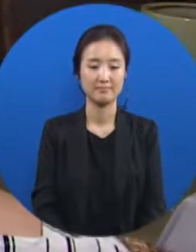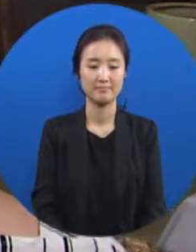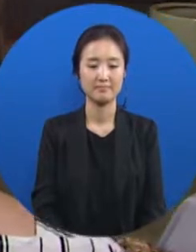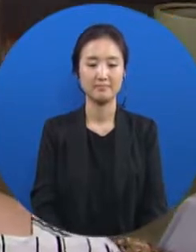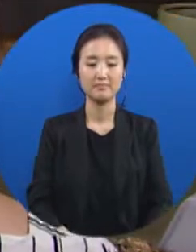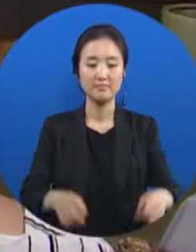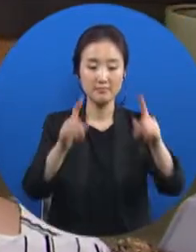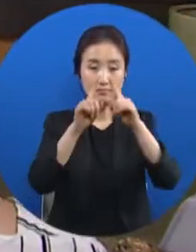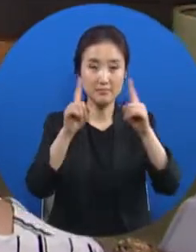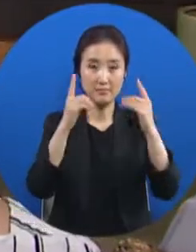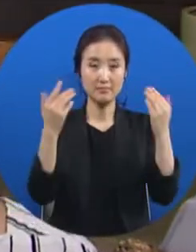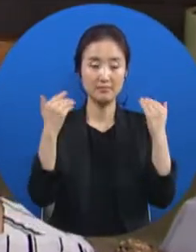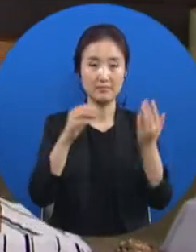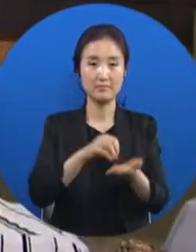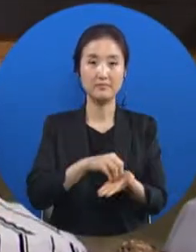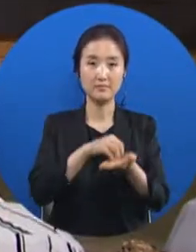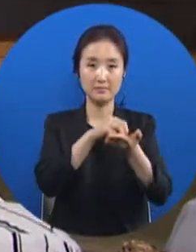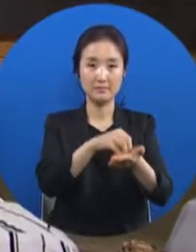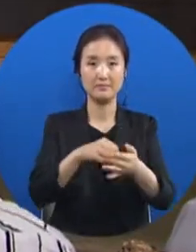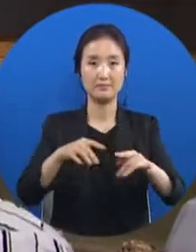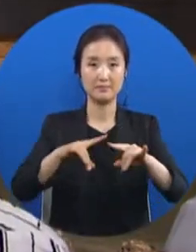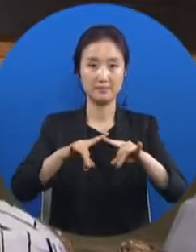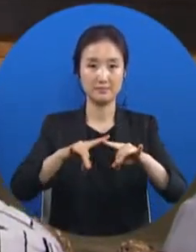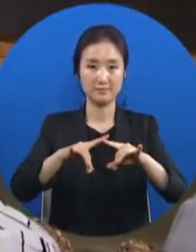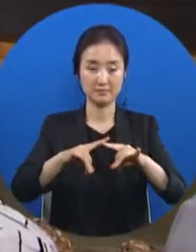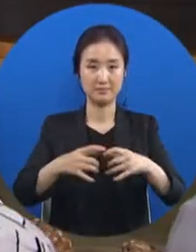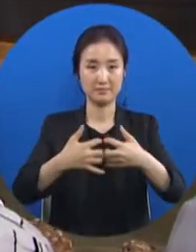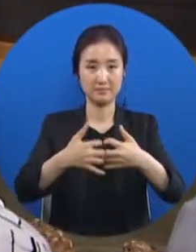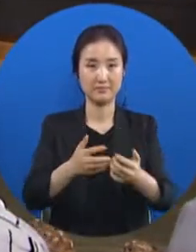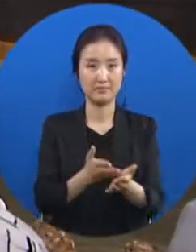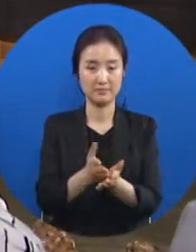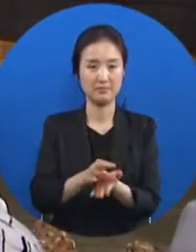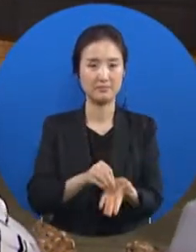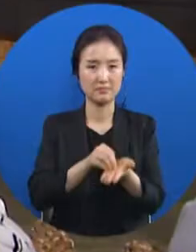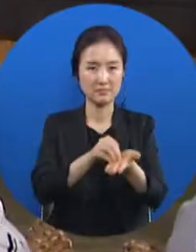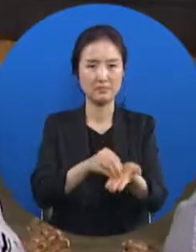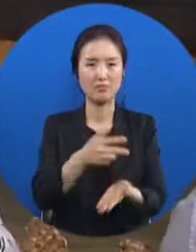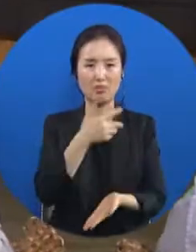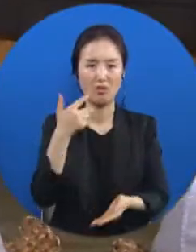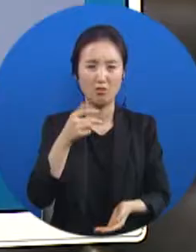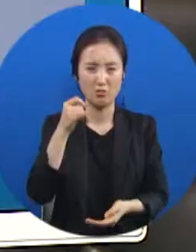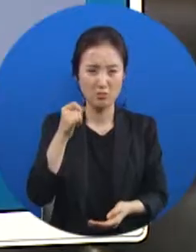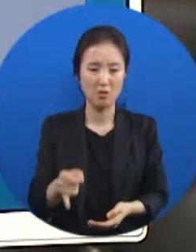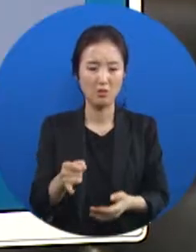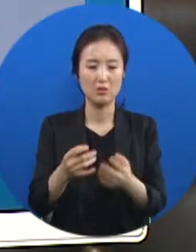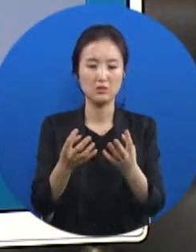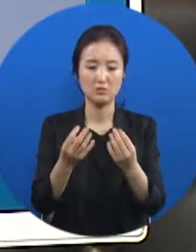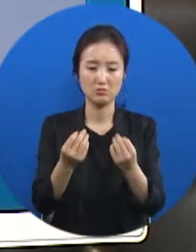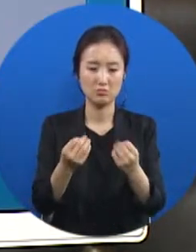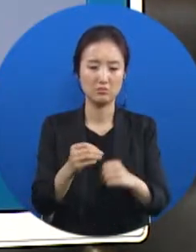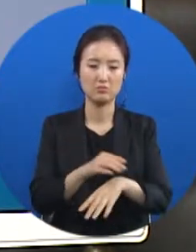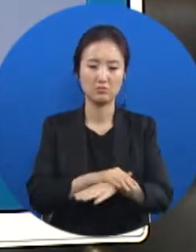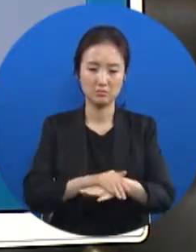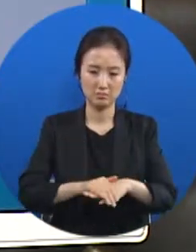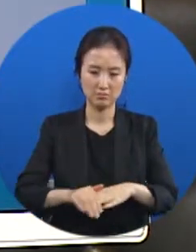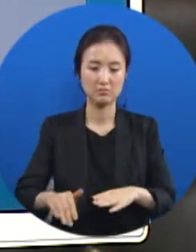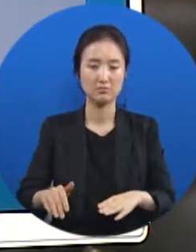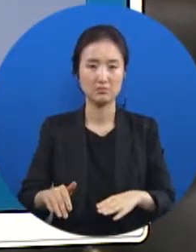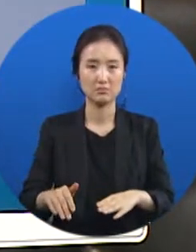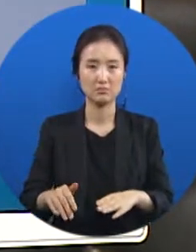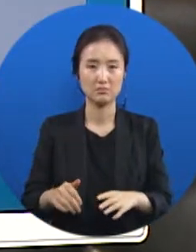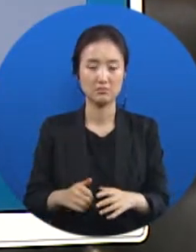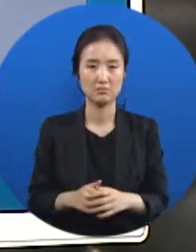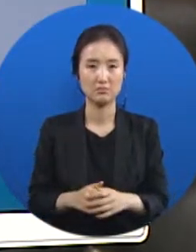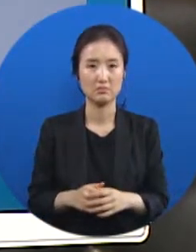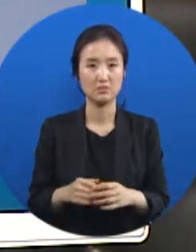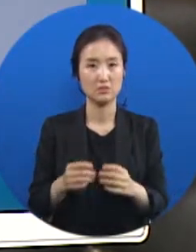대학을 들어갔는데 전기공학과를 들어갔는데 전 영어는 진짜 못했어요. 수학은 너무 좋아했어요. 수학은